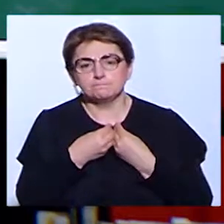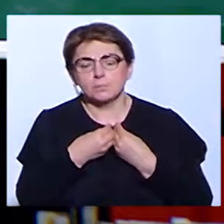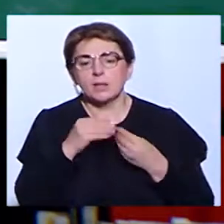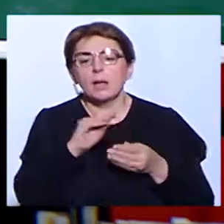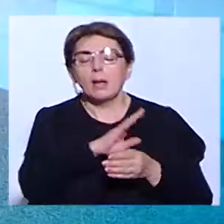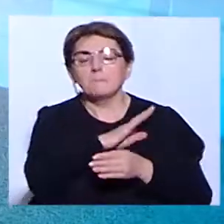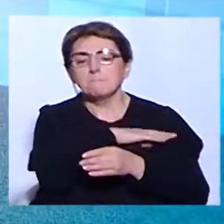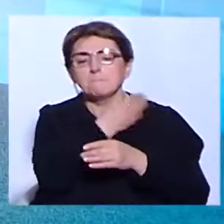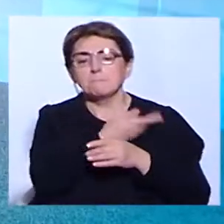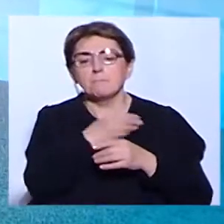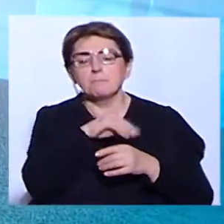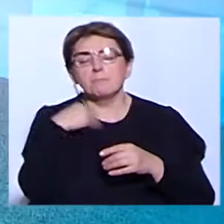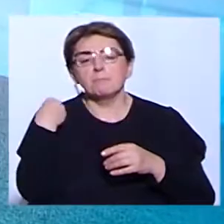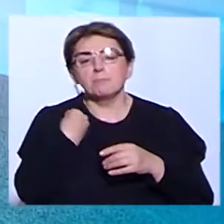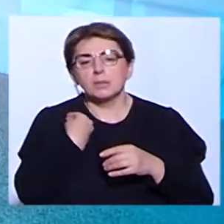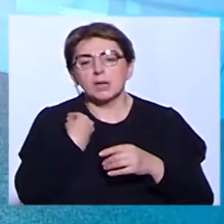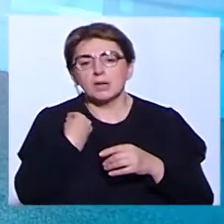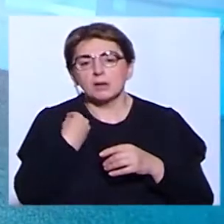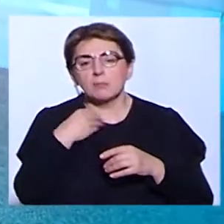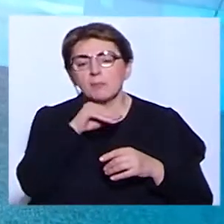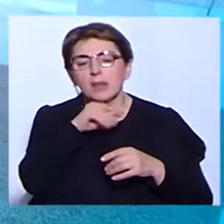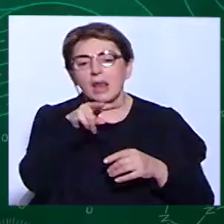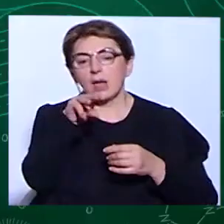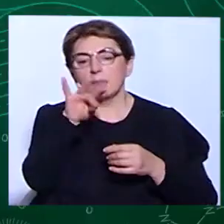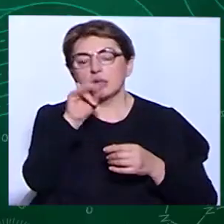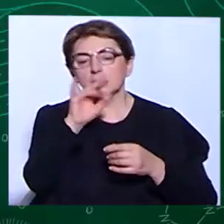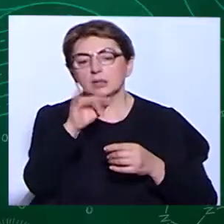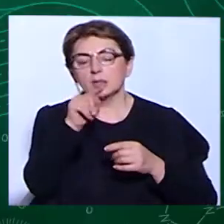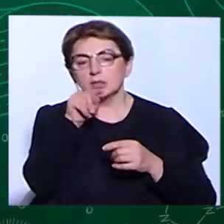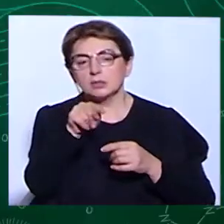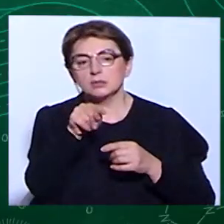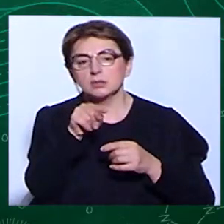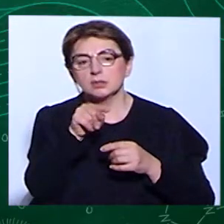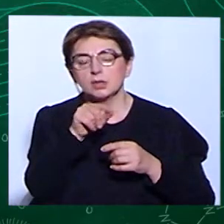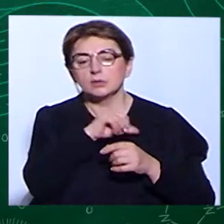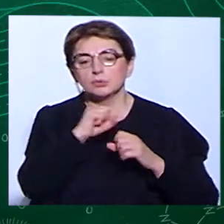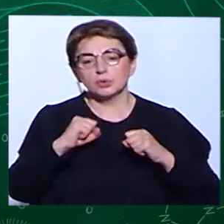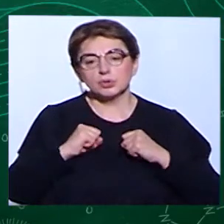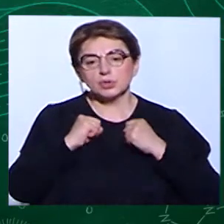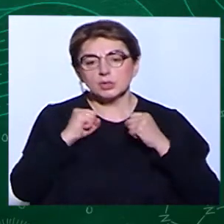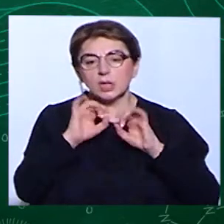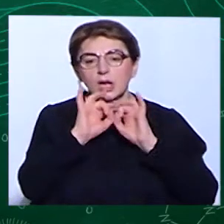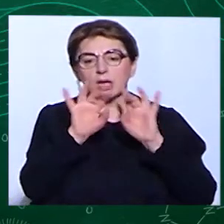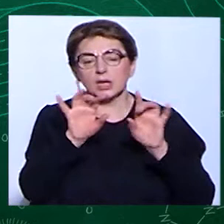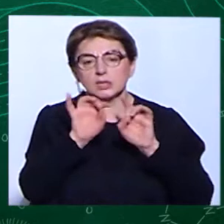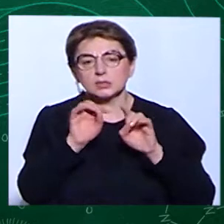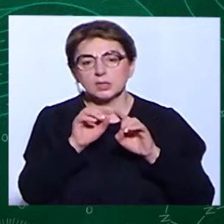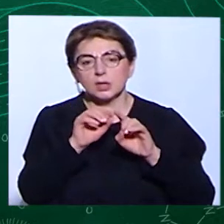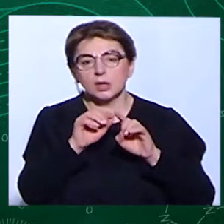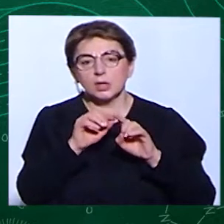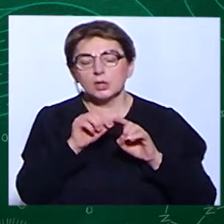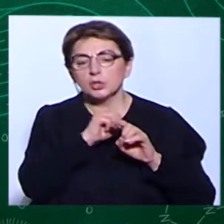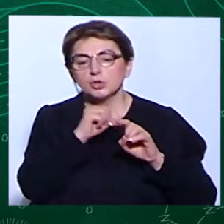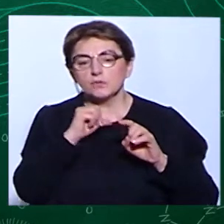ფრანგმა მეცნიერმა ჟან-ბატისტ ლამარკმა. იგი შეეცადა აიხსნა ორგანული